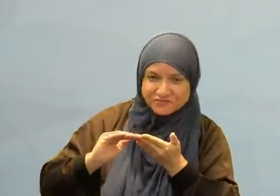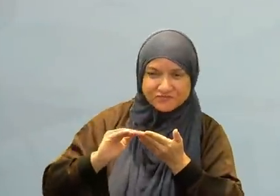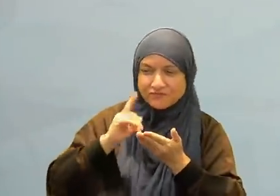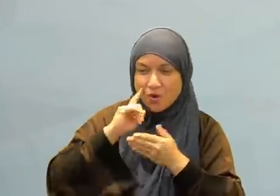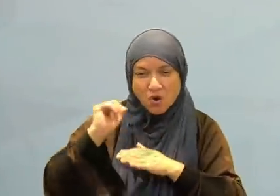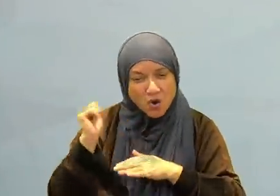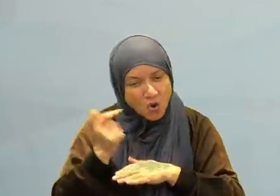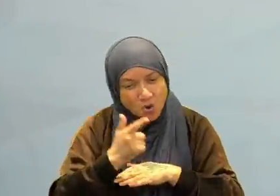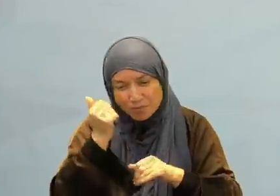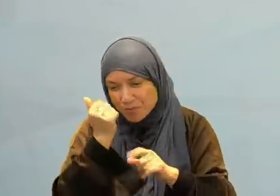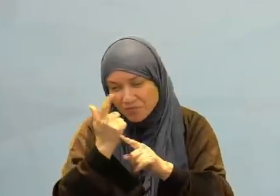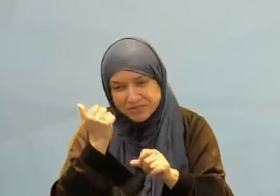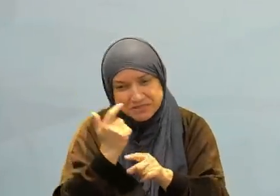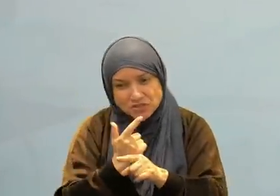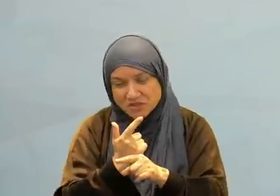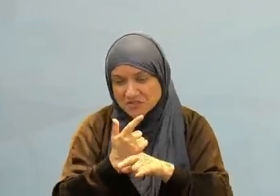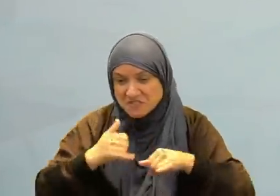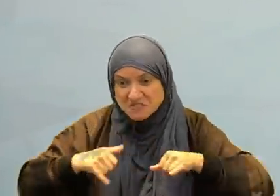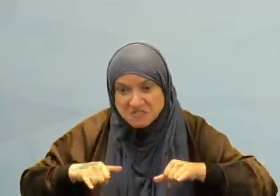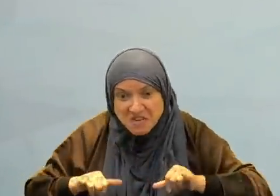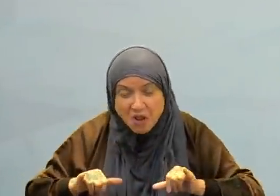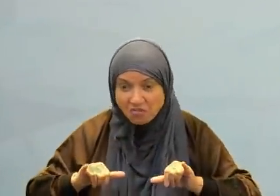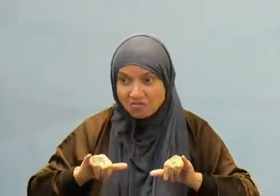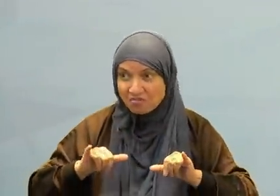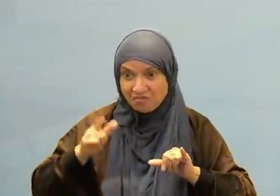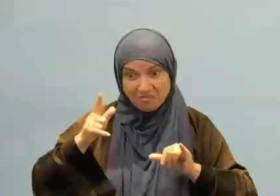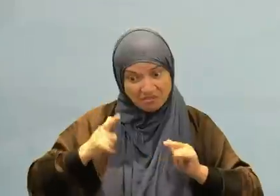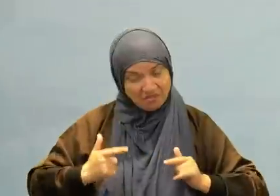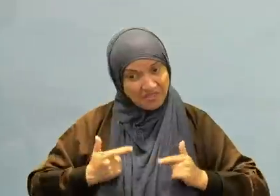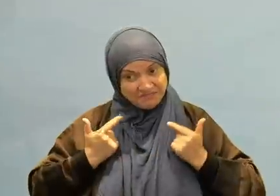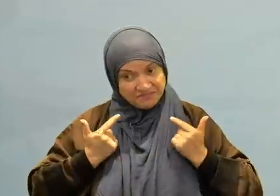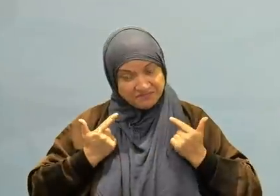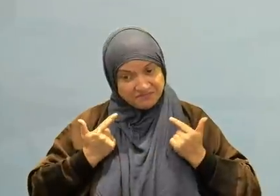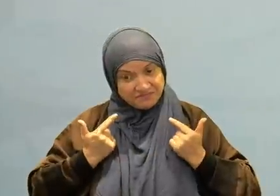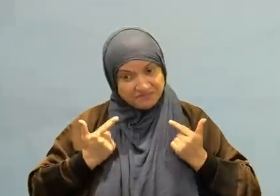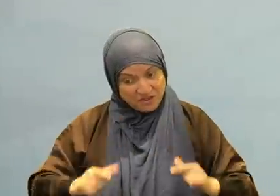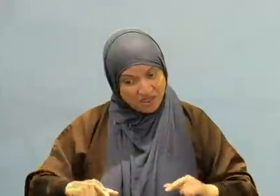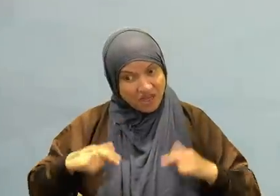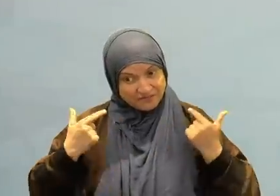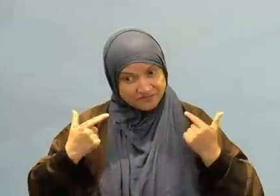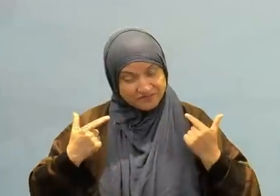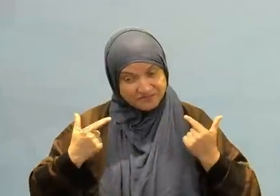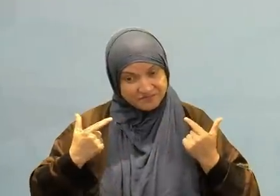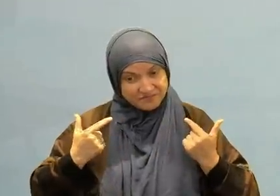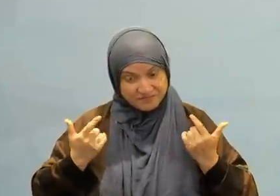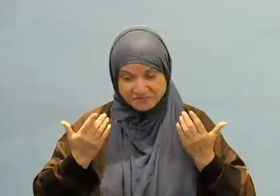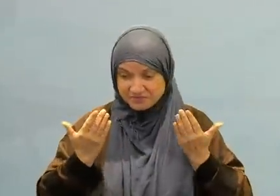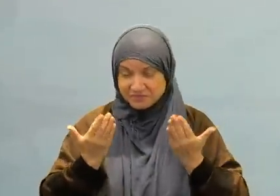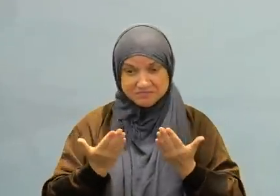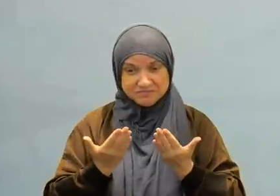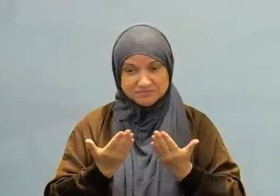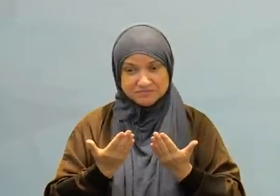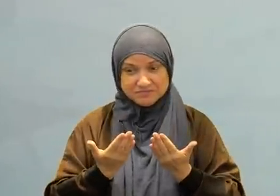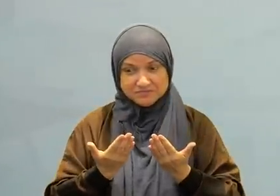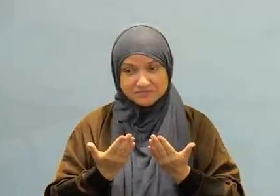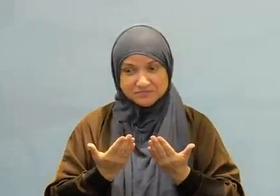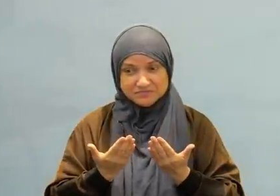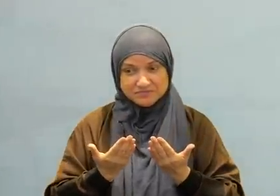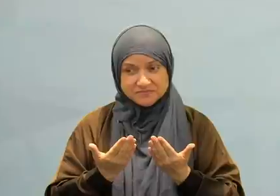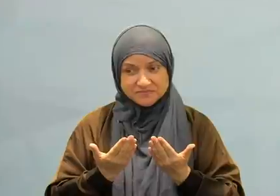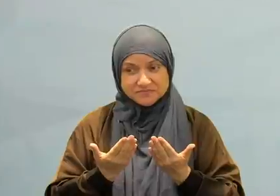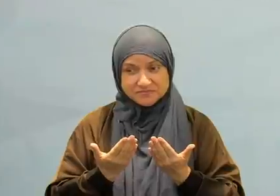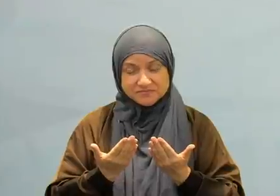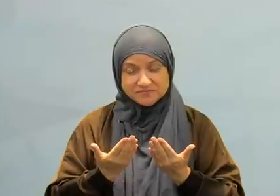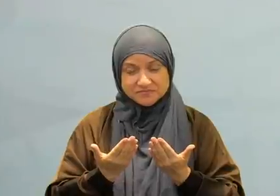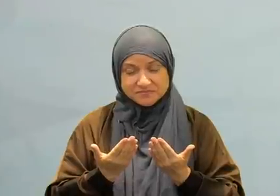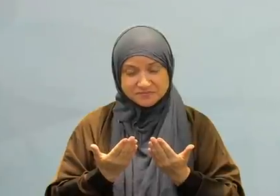ظلم الظالمين اللهم أهلك الظالمين بالظالمين وأخرجنا وإخواننا من بينهم سالمين عباد الله إن الله يأمر بالعدل والإحسان وإيتاء ذي القربى